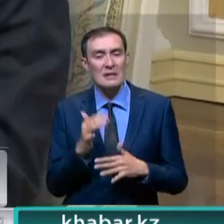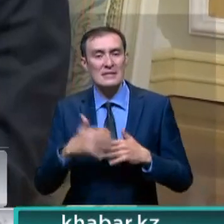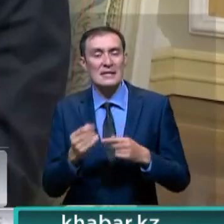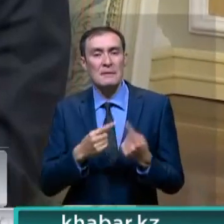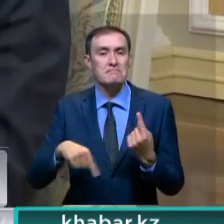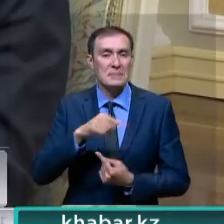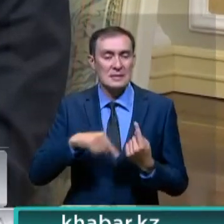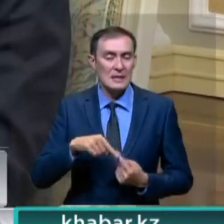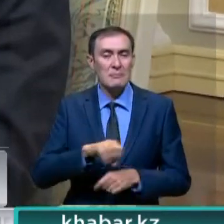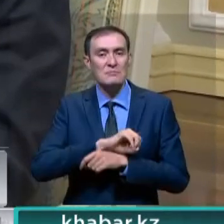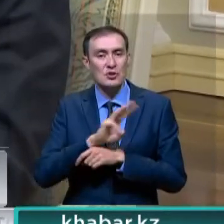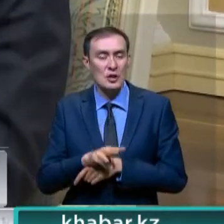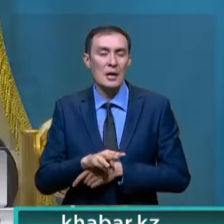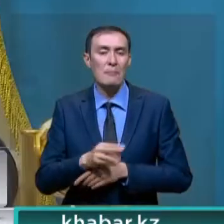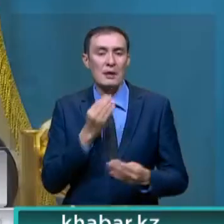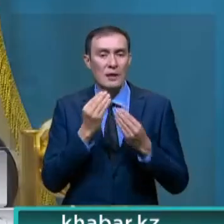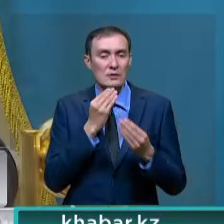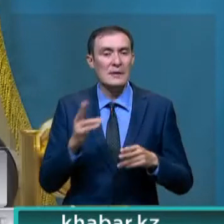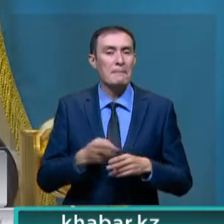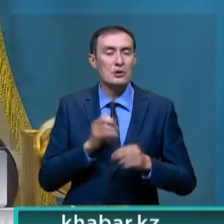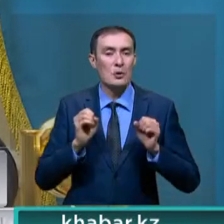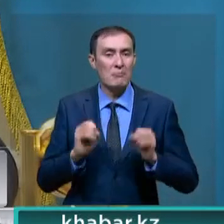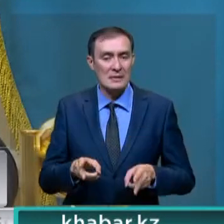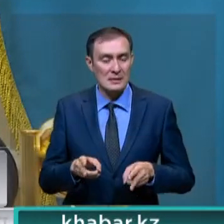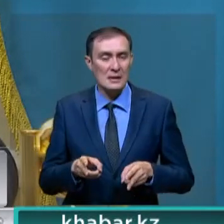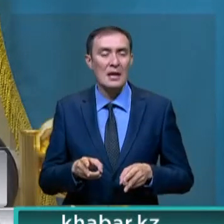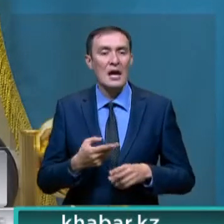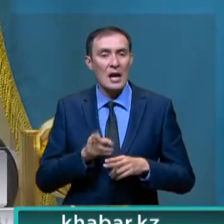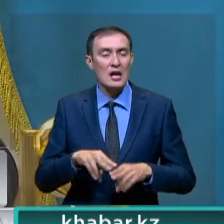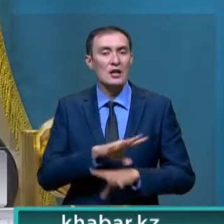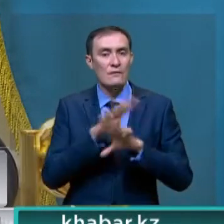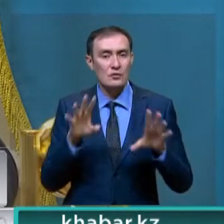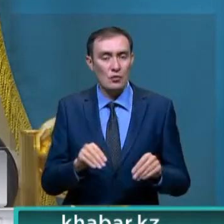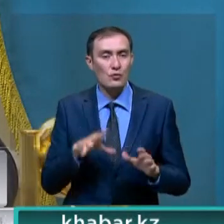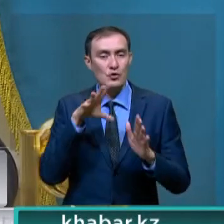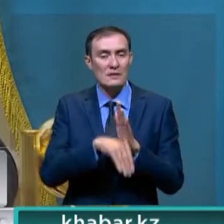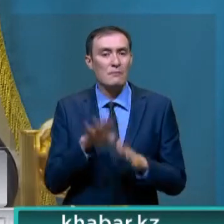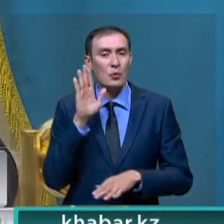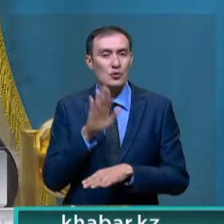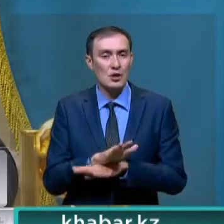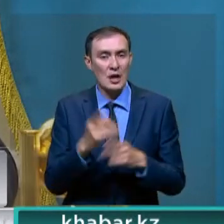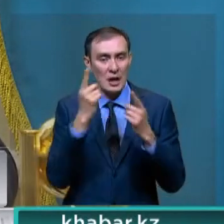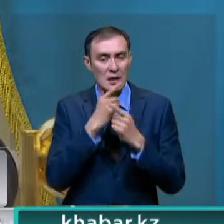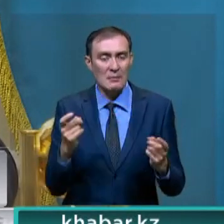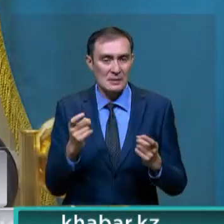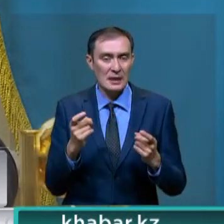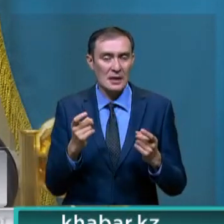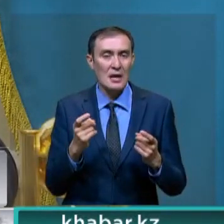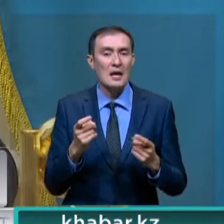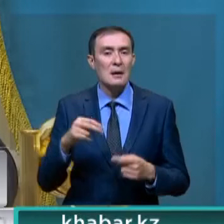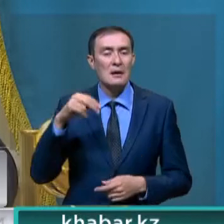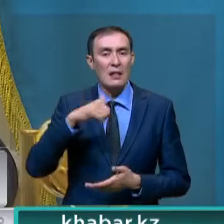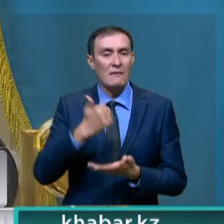бизнеса, обеспечение продовольственной безопасности – все это говорилось в поручениях и в послании